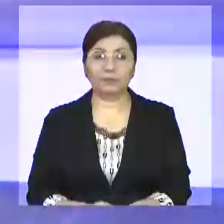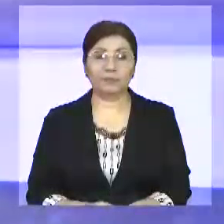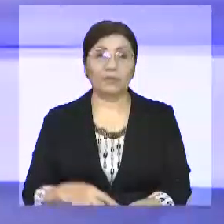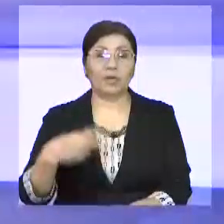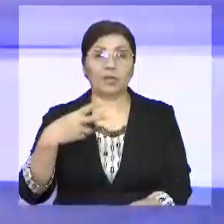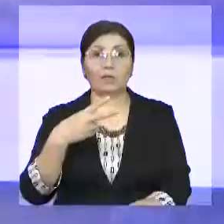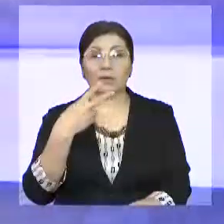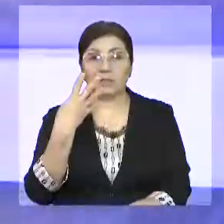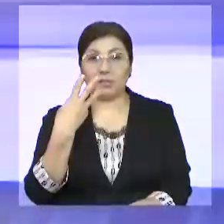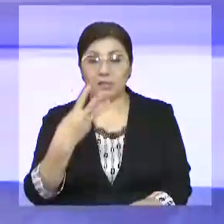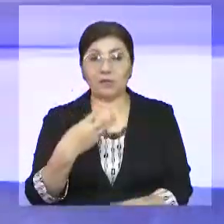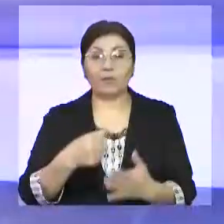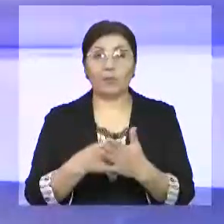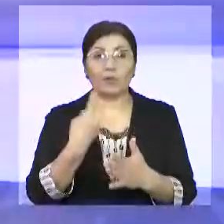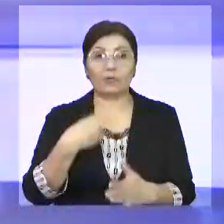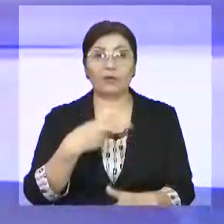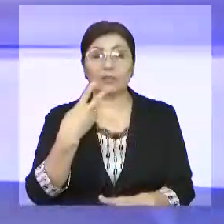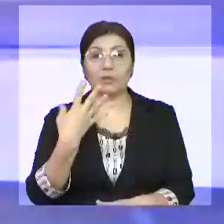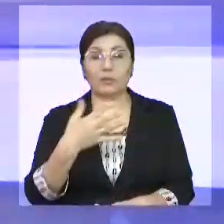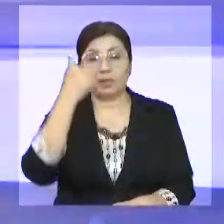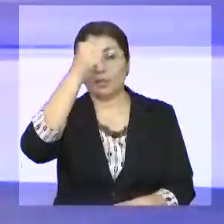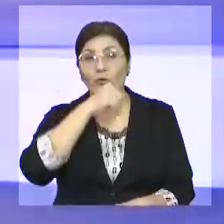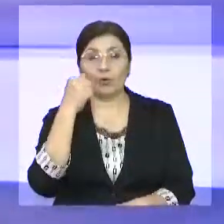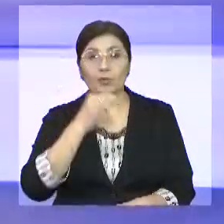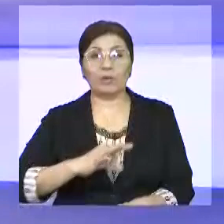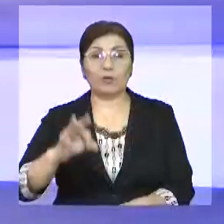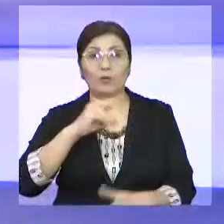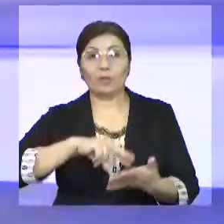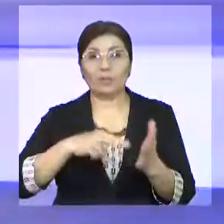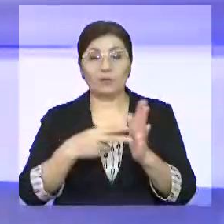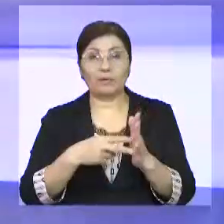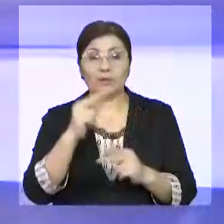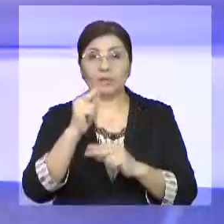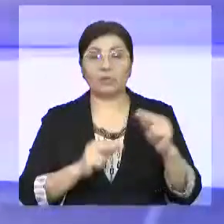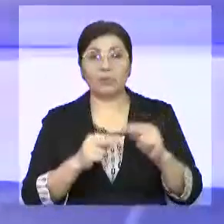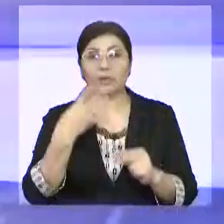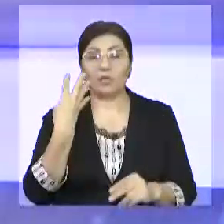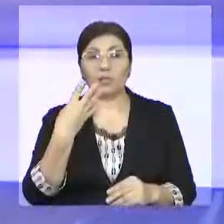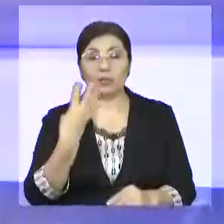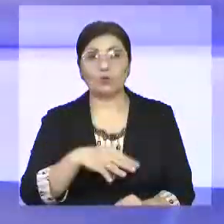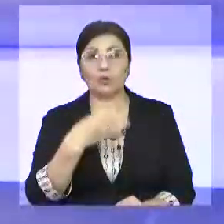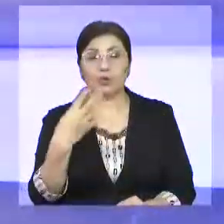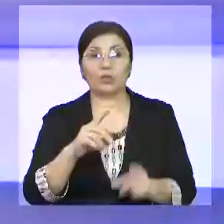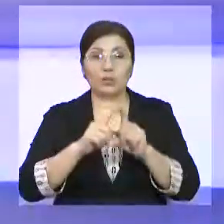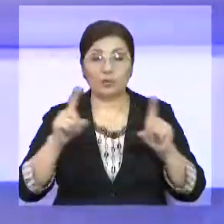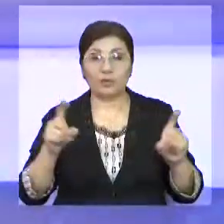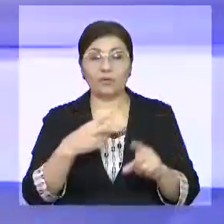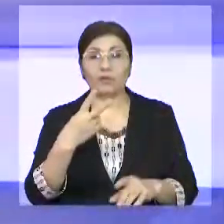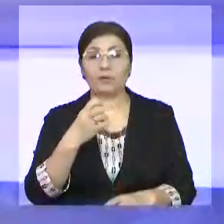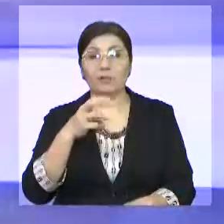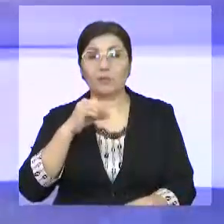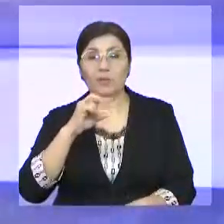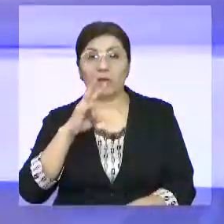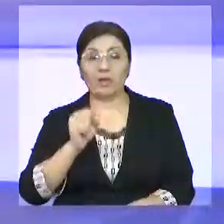С 2023 по 2025 годы в области планируется построить 44 школы. В две смены новые